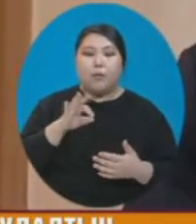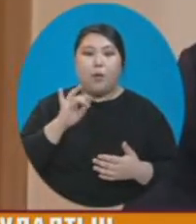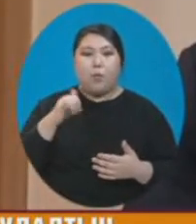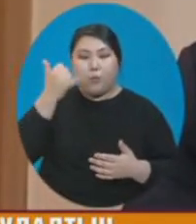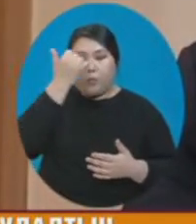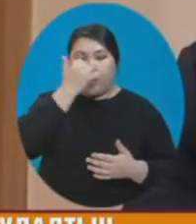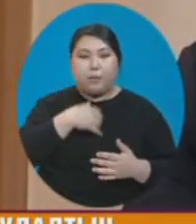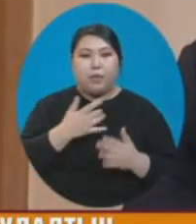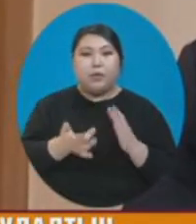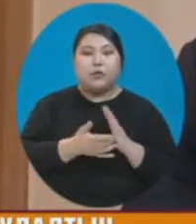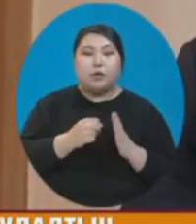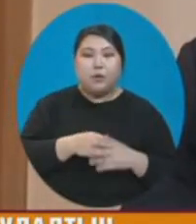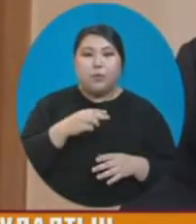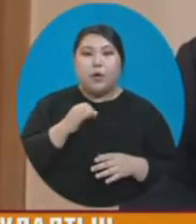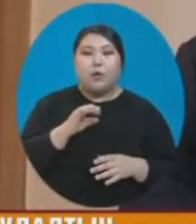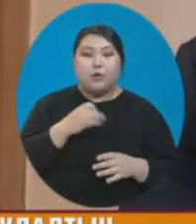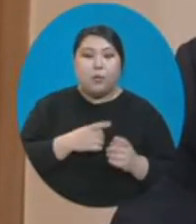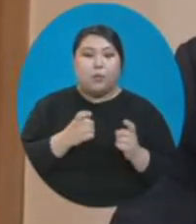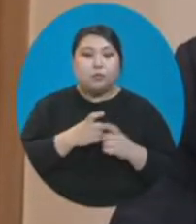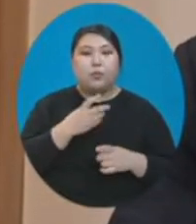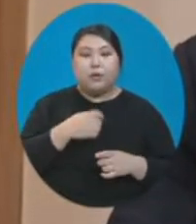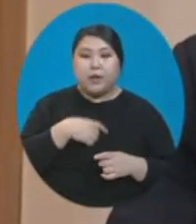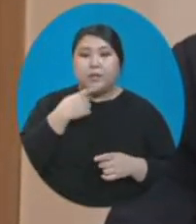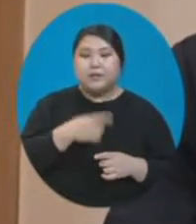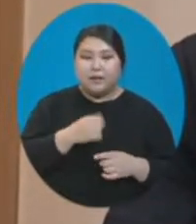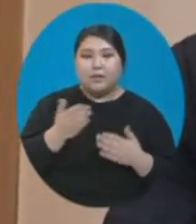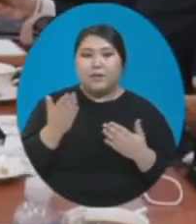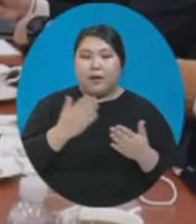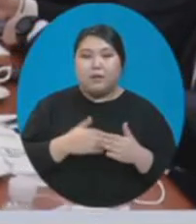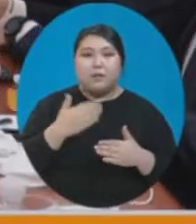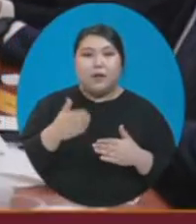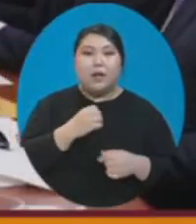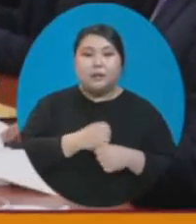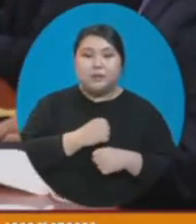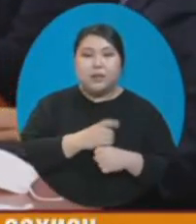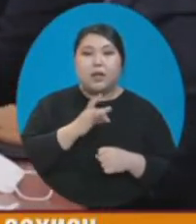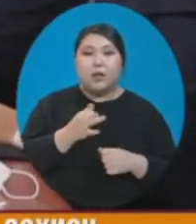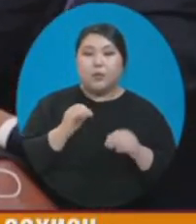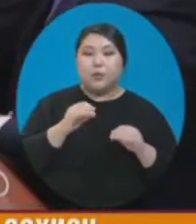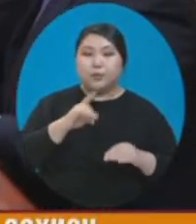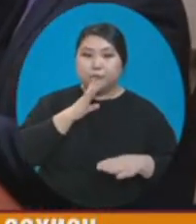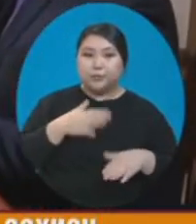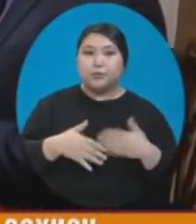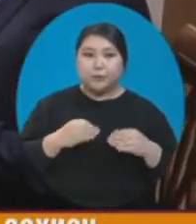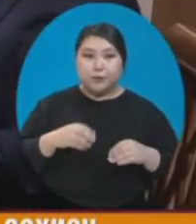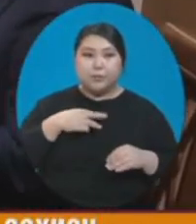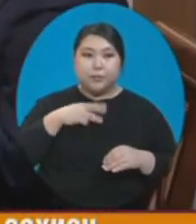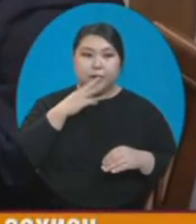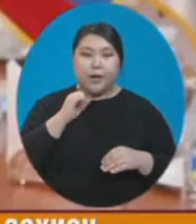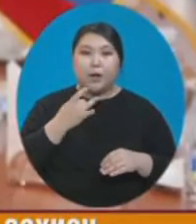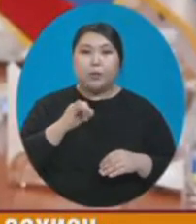ухааны технологиг Пьотэ уулзах үеэрээ хэлсэн. Ингээд талууд дээрх ажлыг ажил хэрэг болгохоор боллоо. Мэдээллийг ариун туяа бэлтгэлээ.